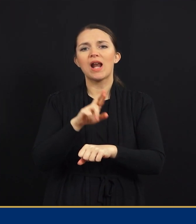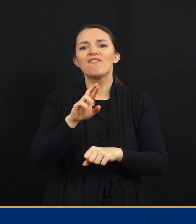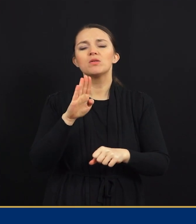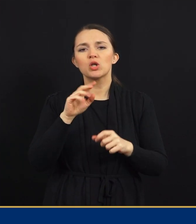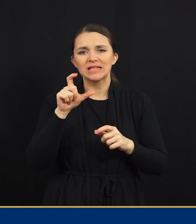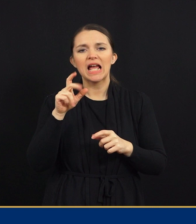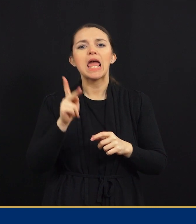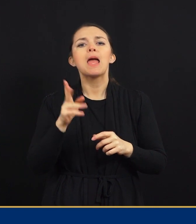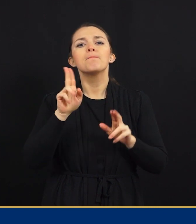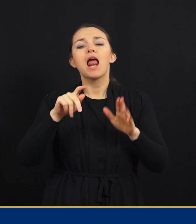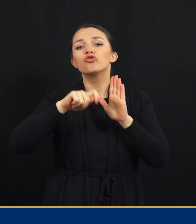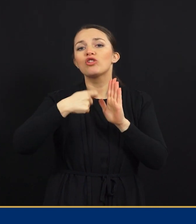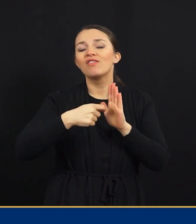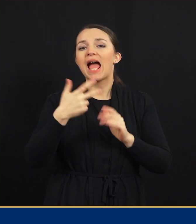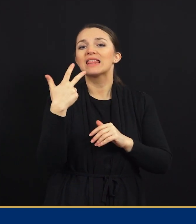imela številko